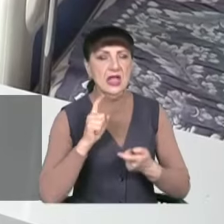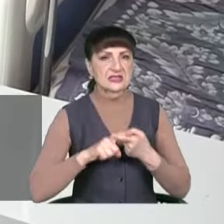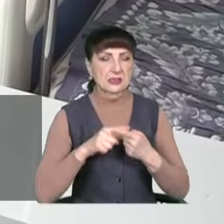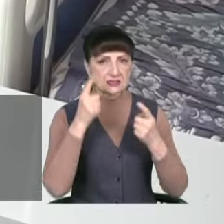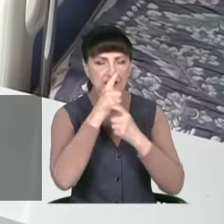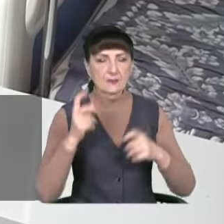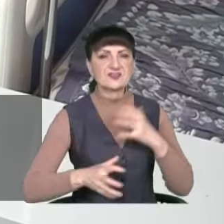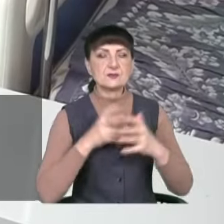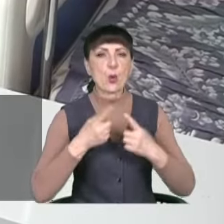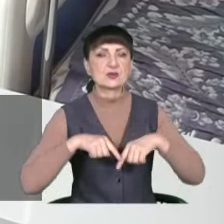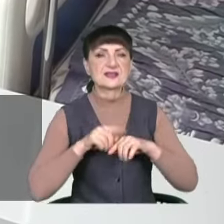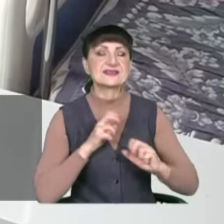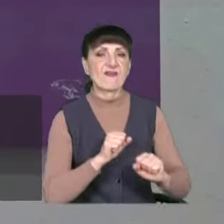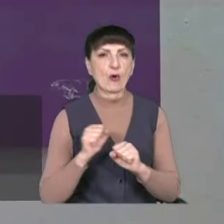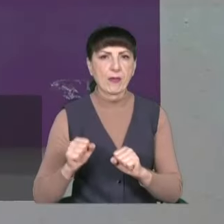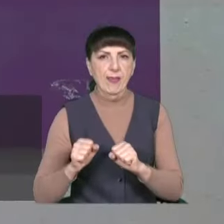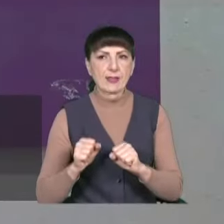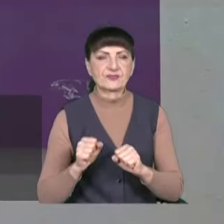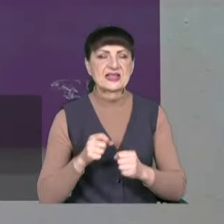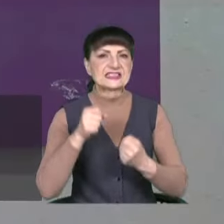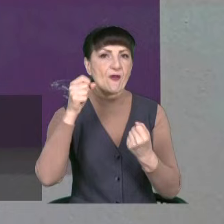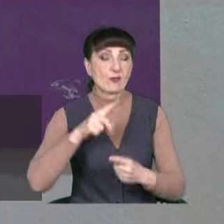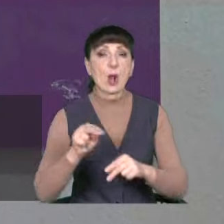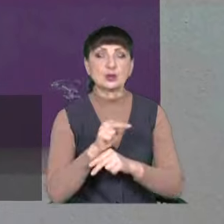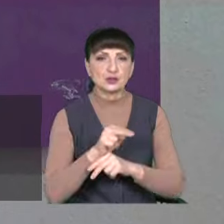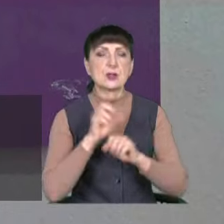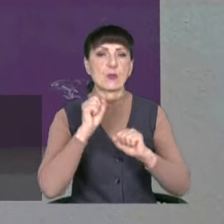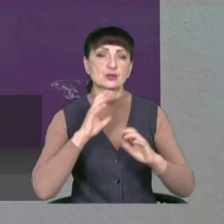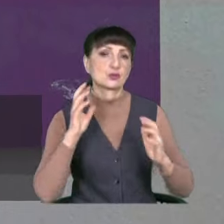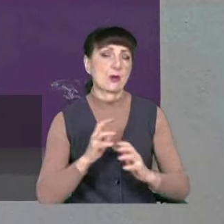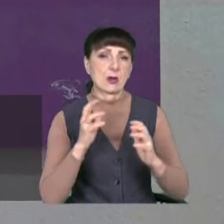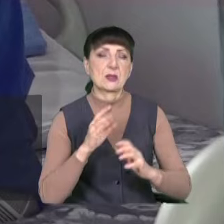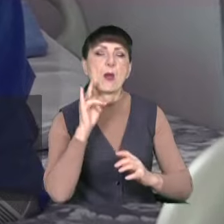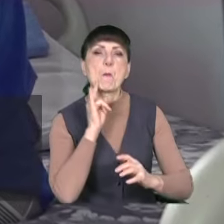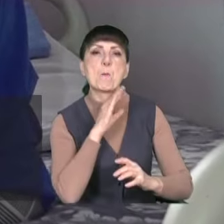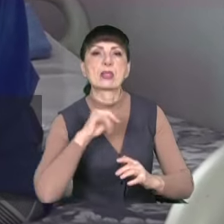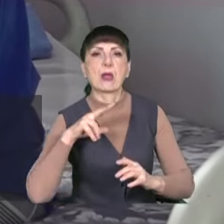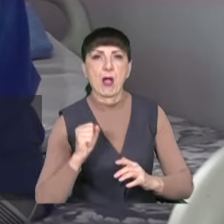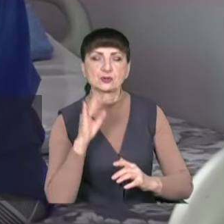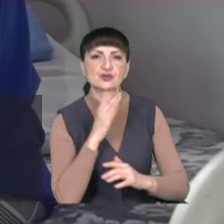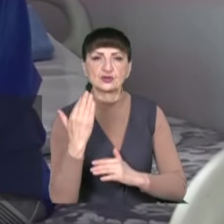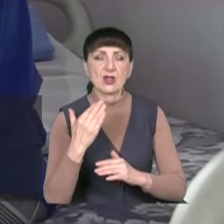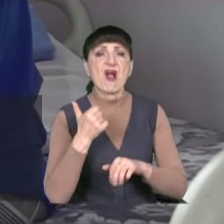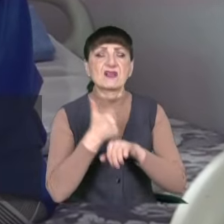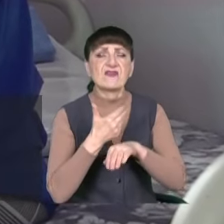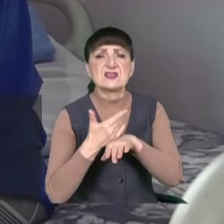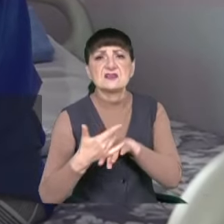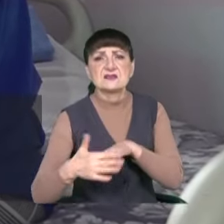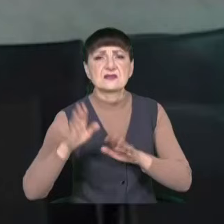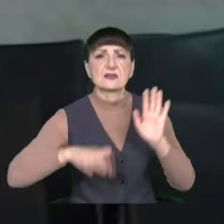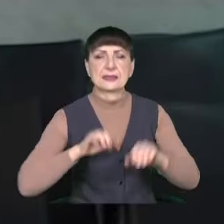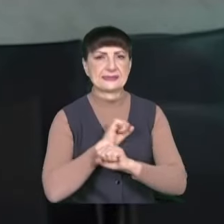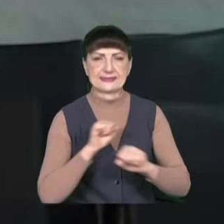данным Всемирной организации здравоохранения, при своевременном лечении можно сохранить матку женщине. Главное – не запустить болезнь до крайних